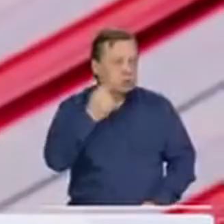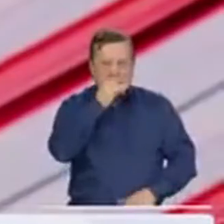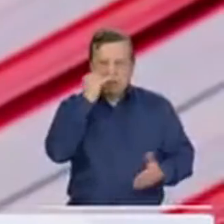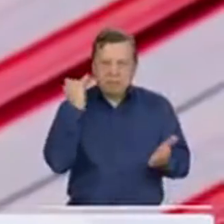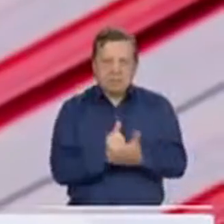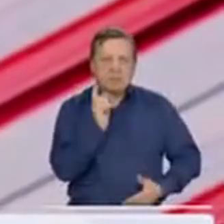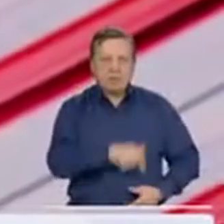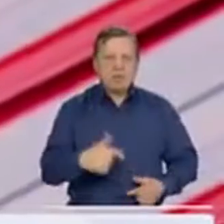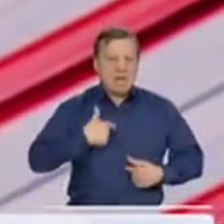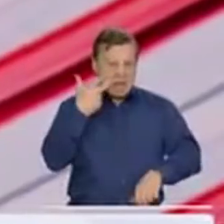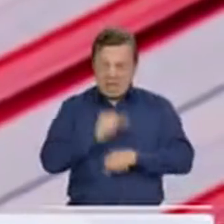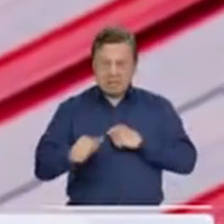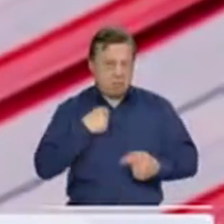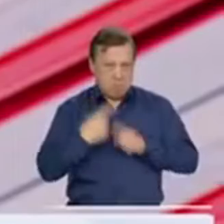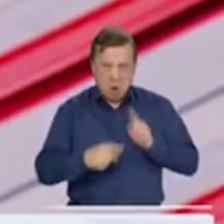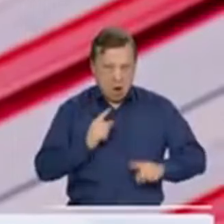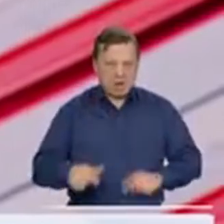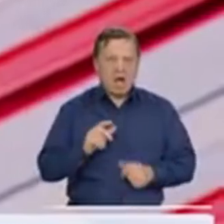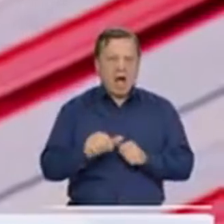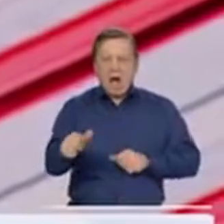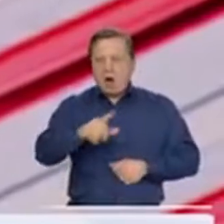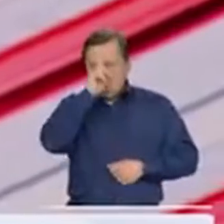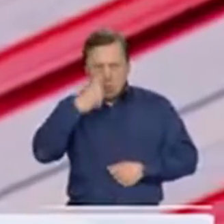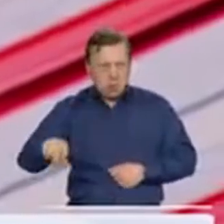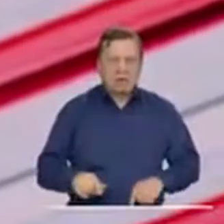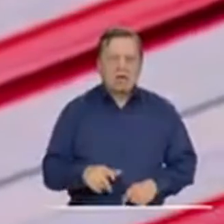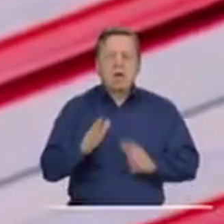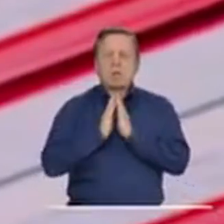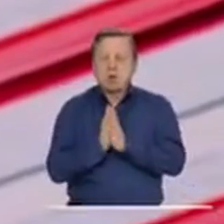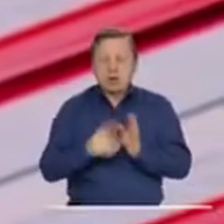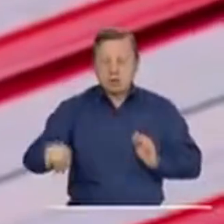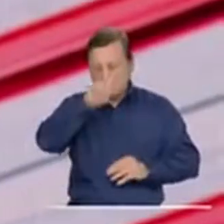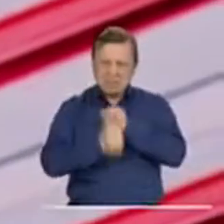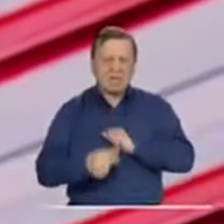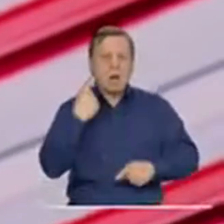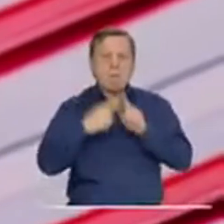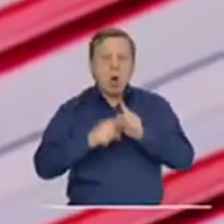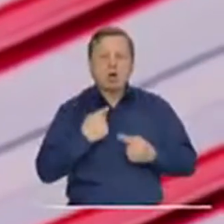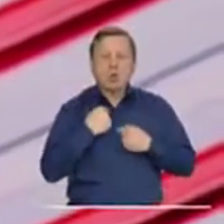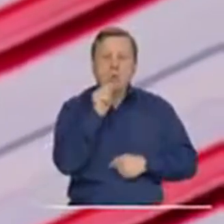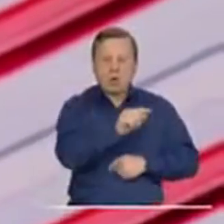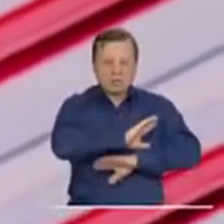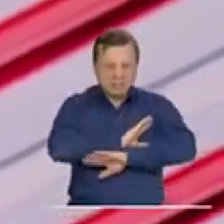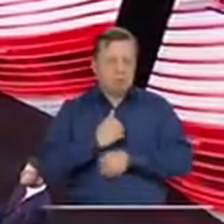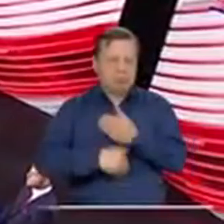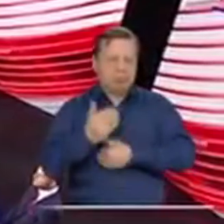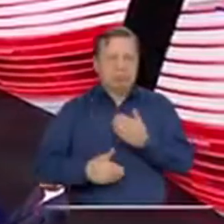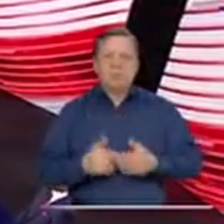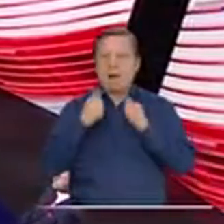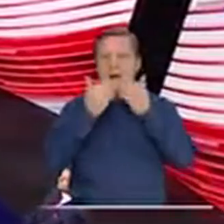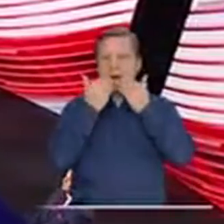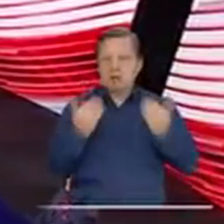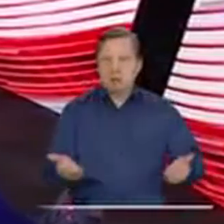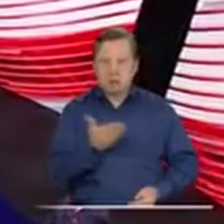państwo, współczuję widzom, że muszą wysłuchiwać tej obłudy politycznej. Przestańcie głosować, bo się nic nie zmieni w tym kraju. To była